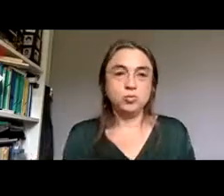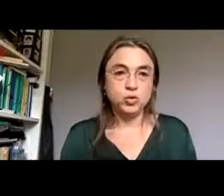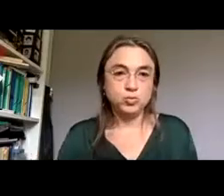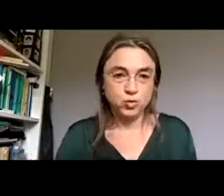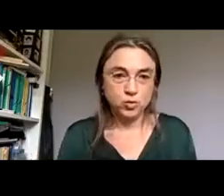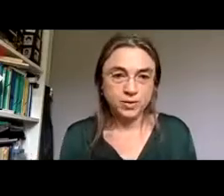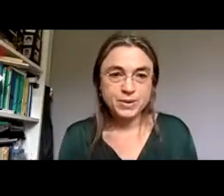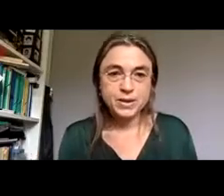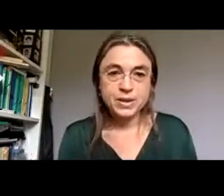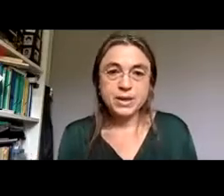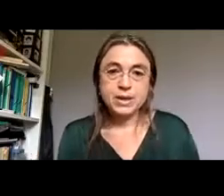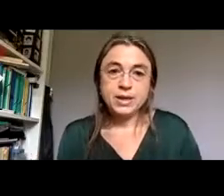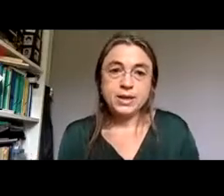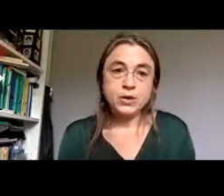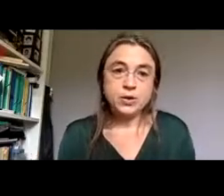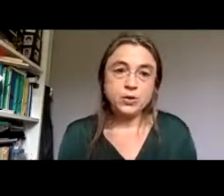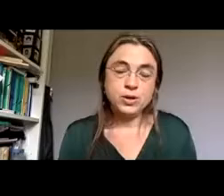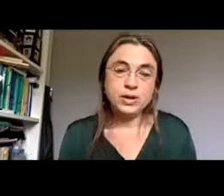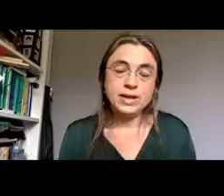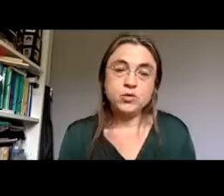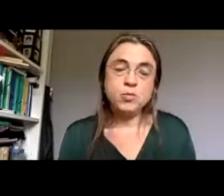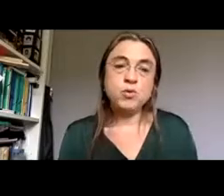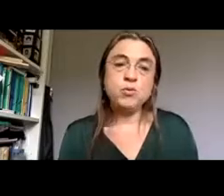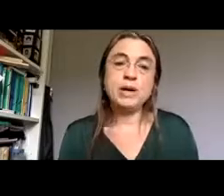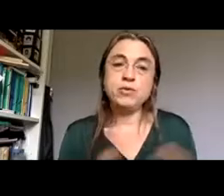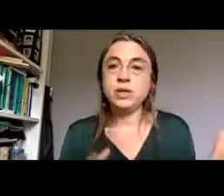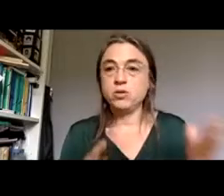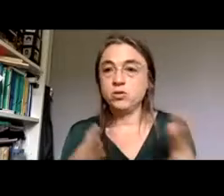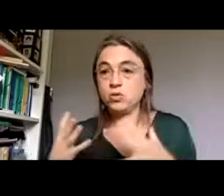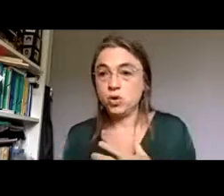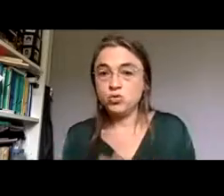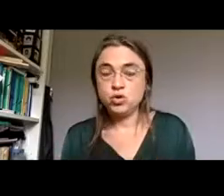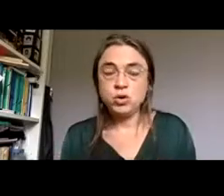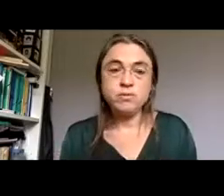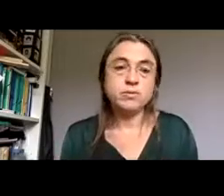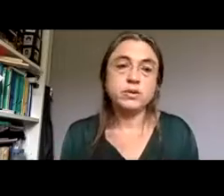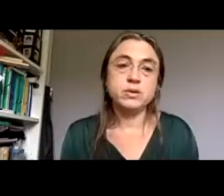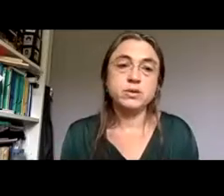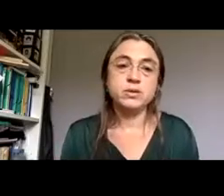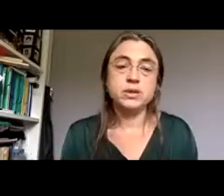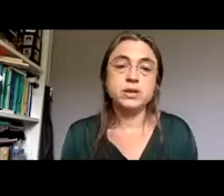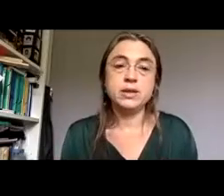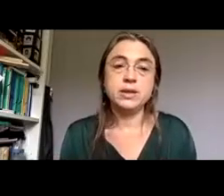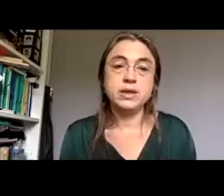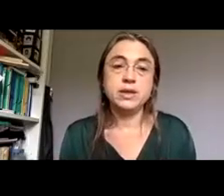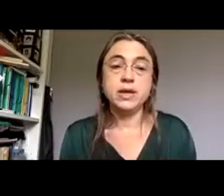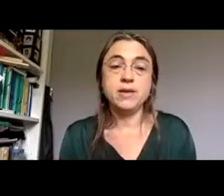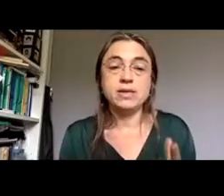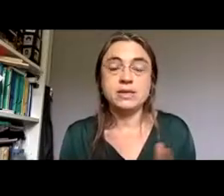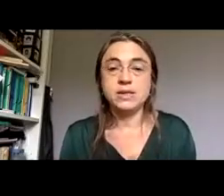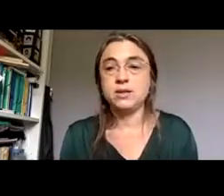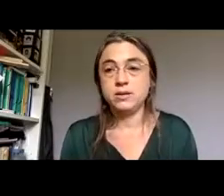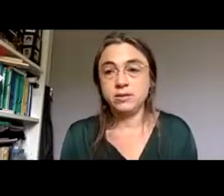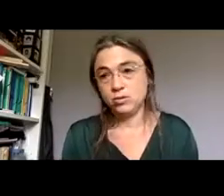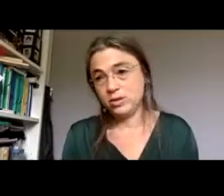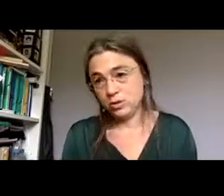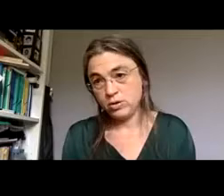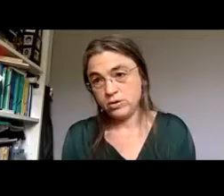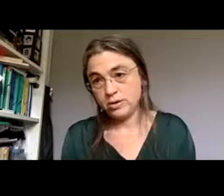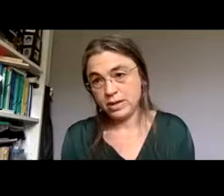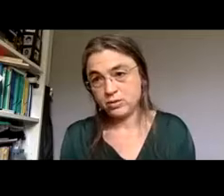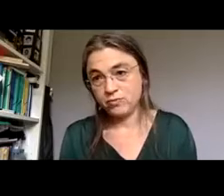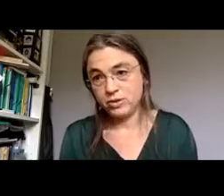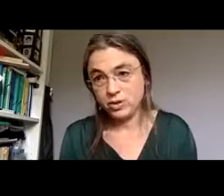regarder de plus loin. Et également prévenir quand on sort du champ, et investir des